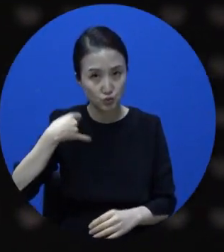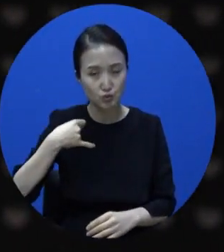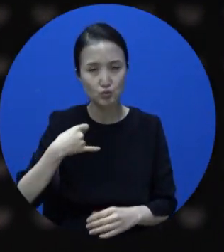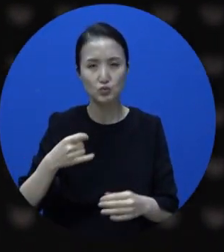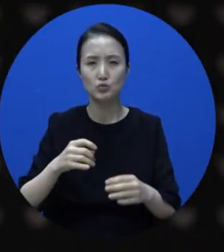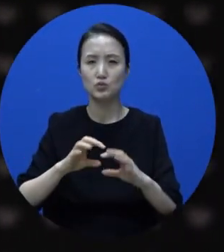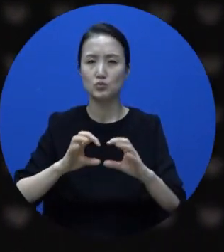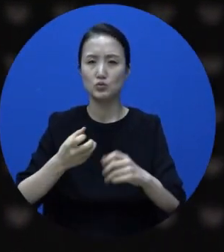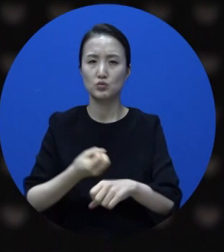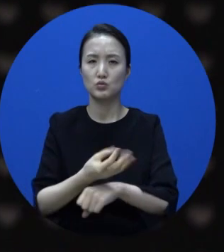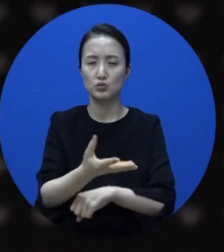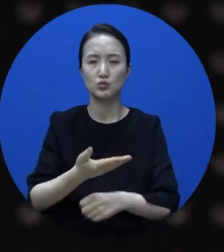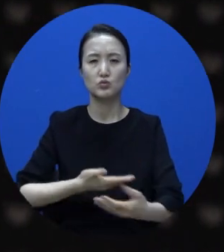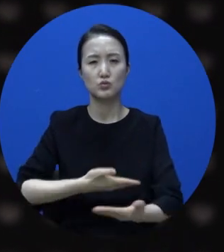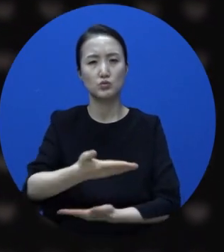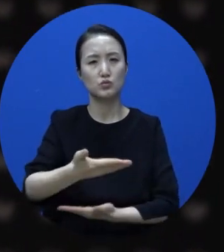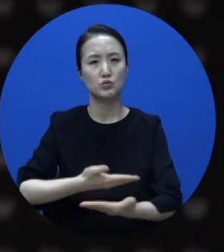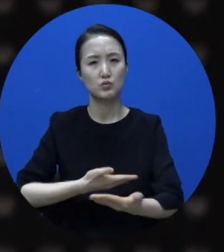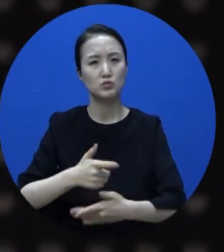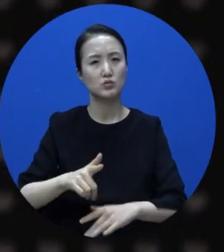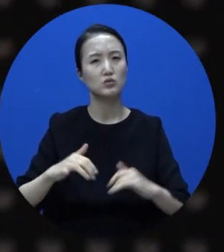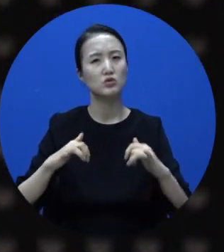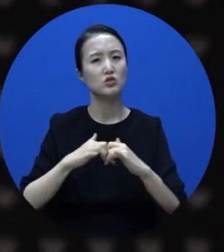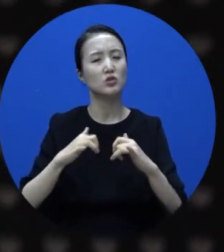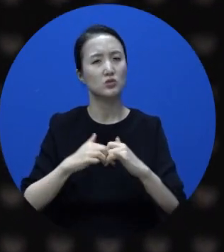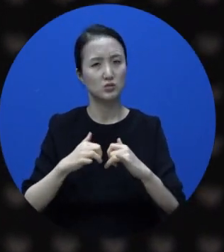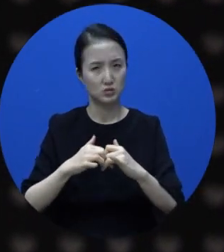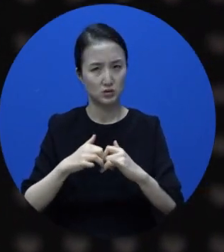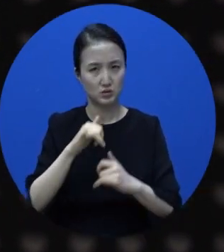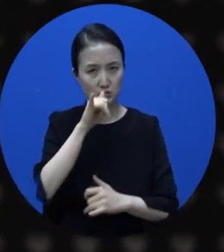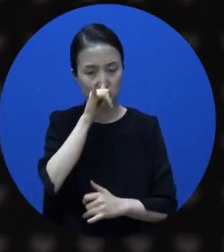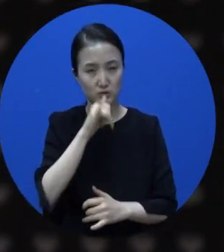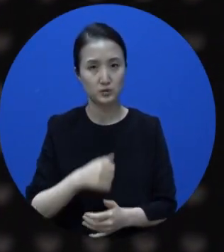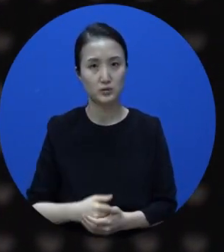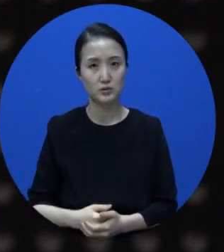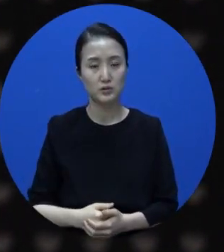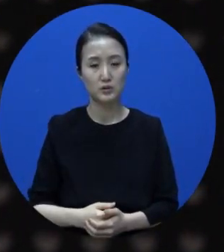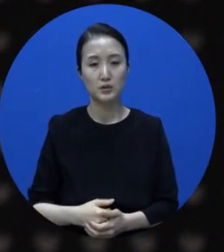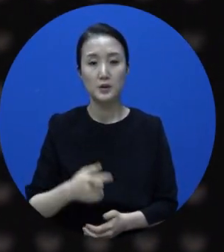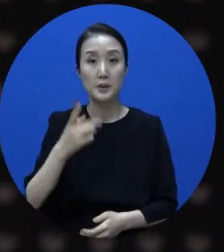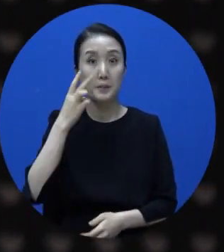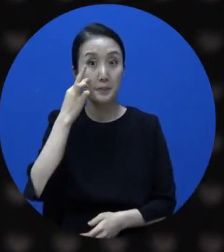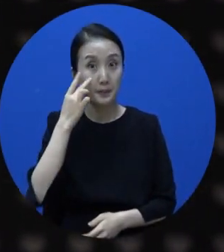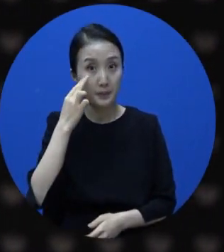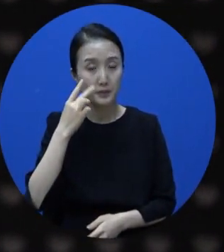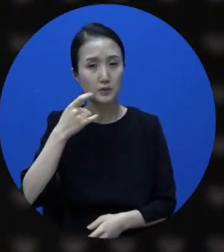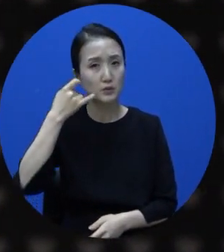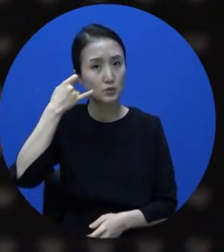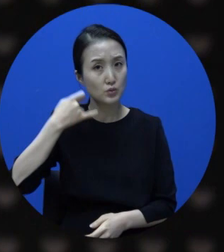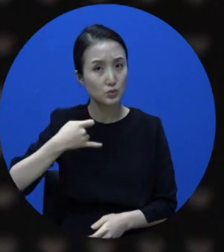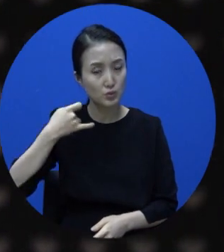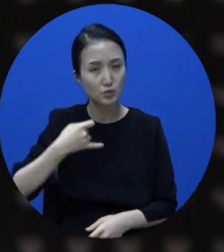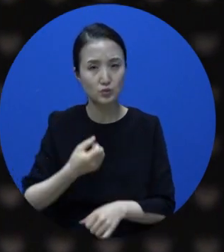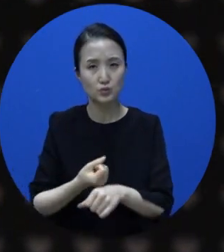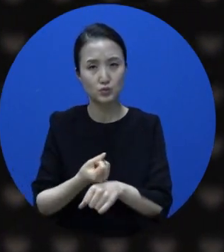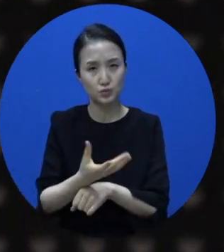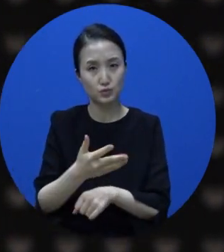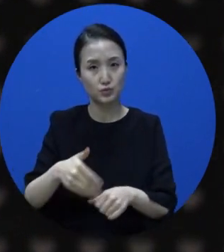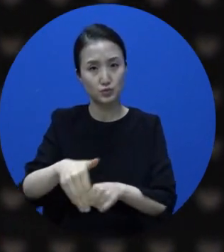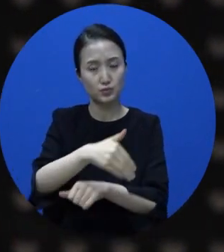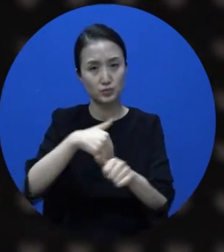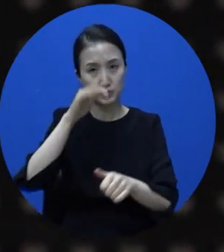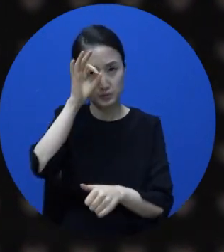무역 전쟁이 이미 시작됐습니다 근데 가끔 미중 무역 분쟁 은 미국 입장에서